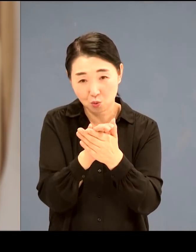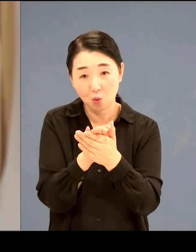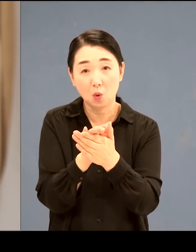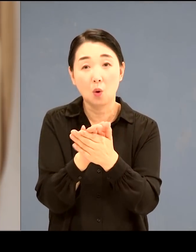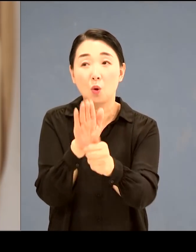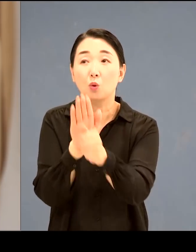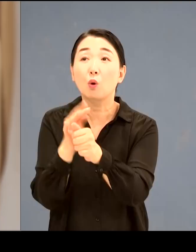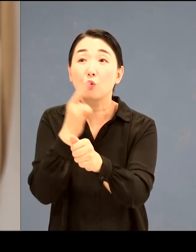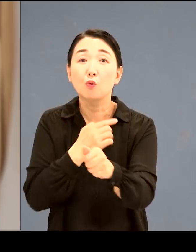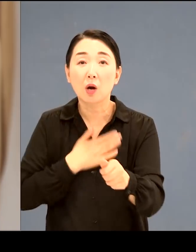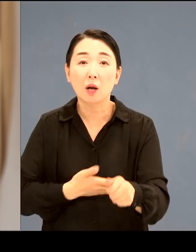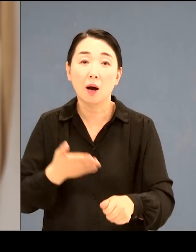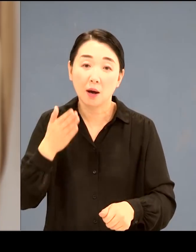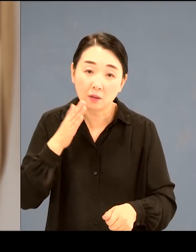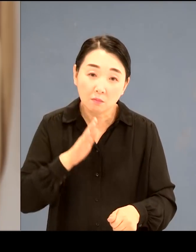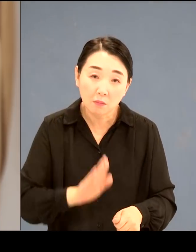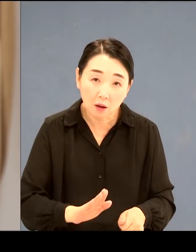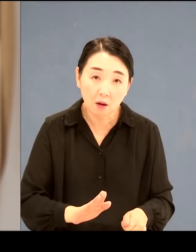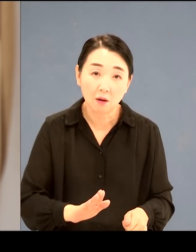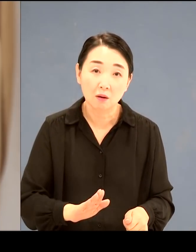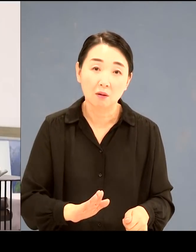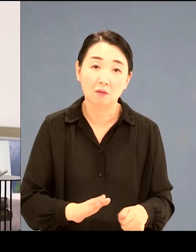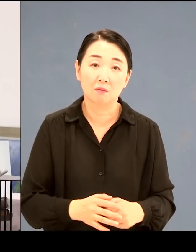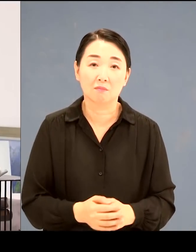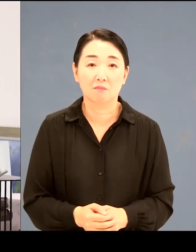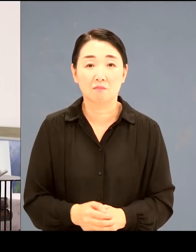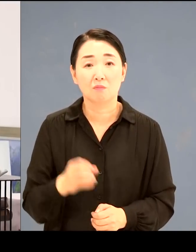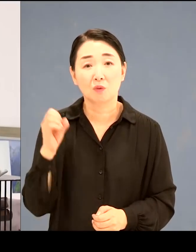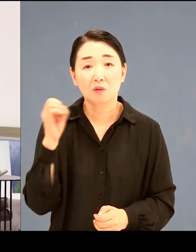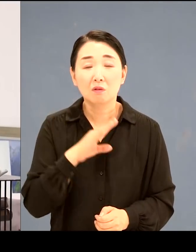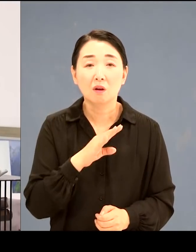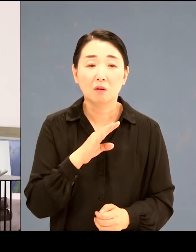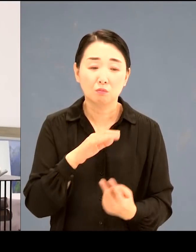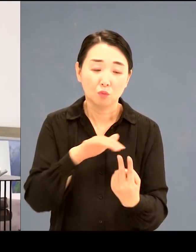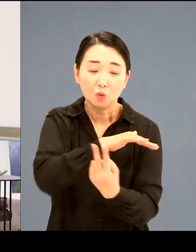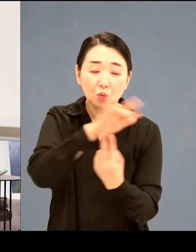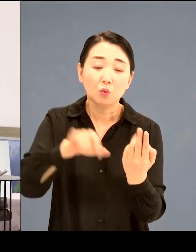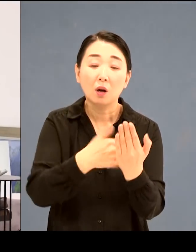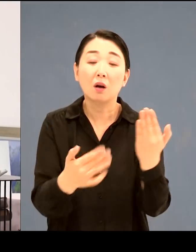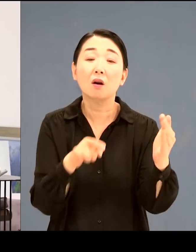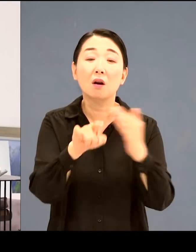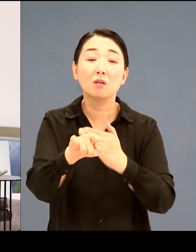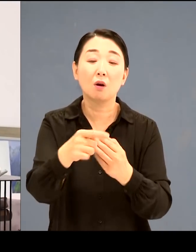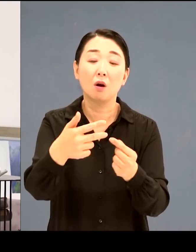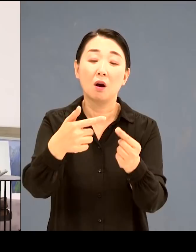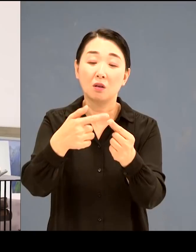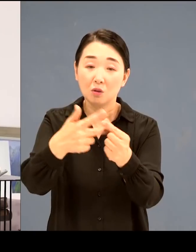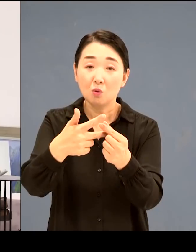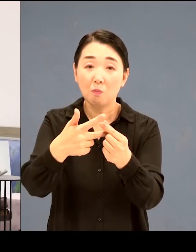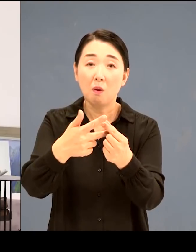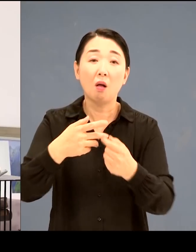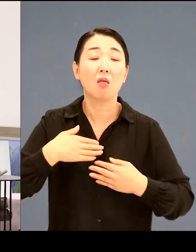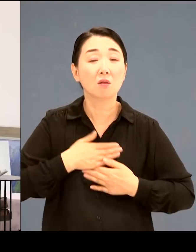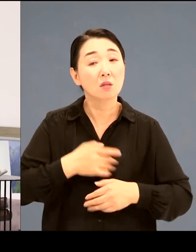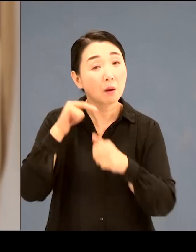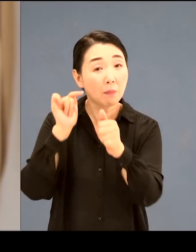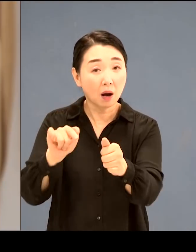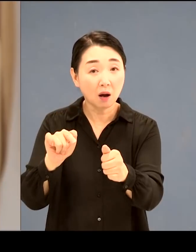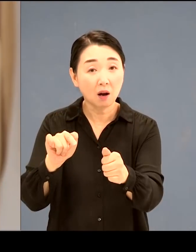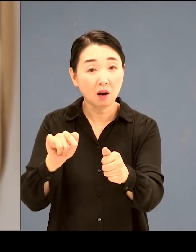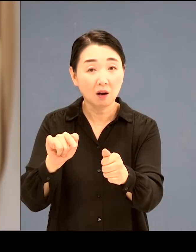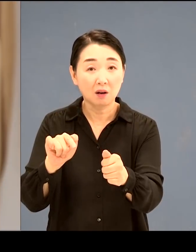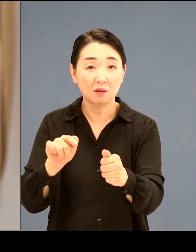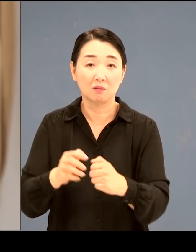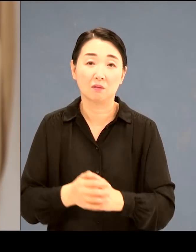줄 알았는데 내 생각에는 그럴 줄 알았는데 그냥 요단강 가서 7번 씻으라고 하잖아요. 네. 근데 자기